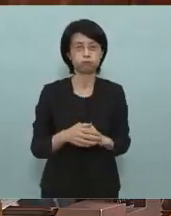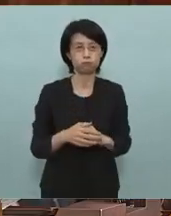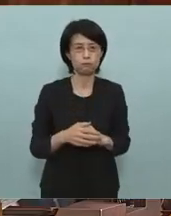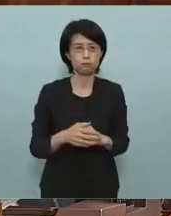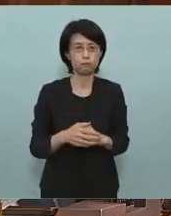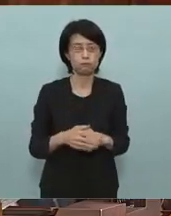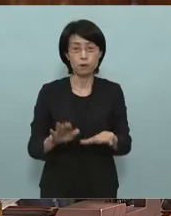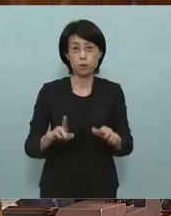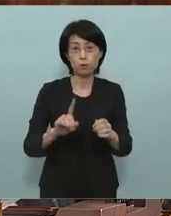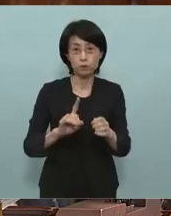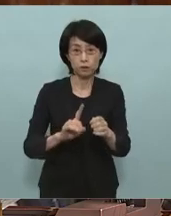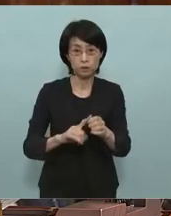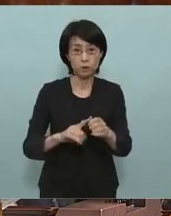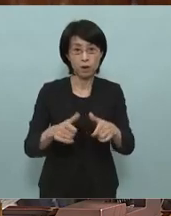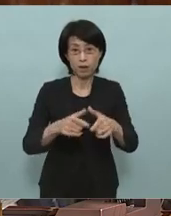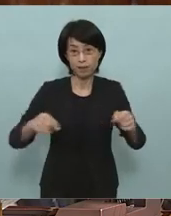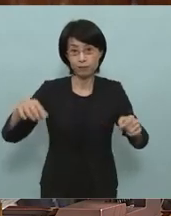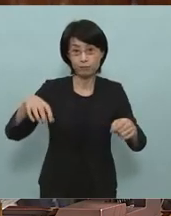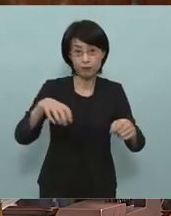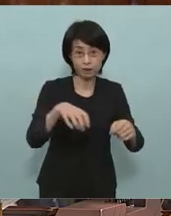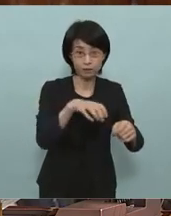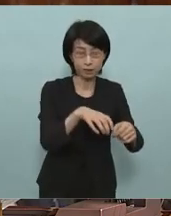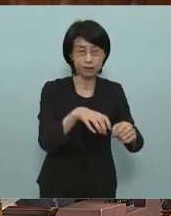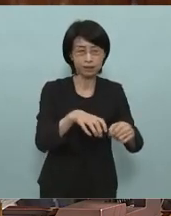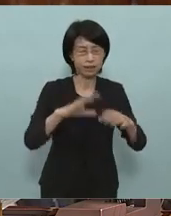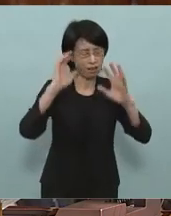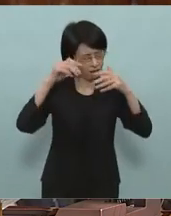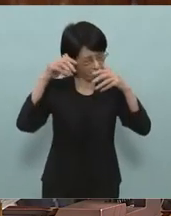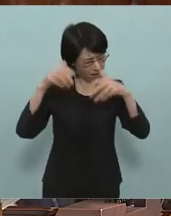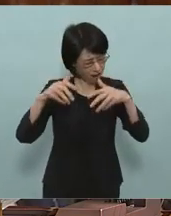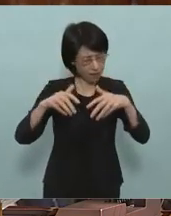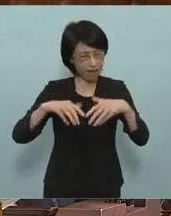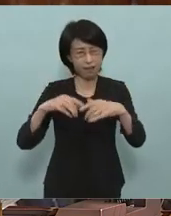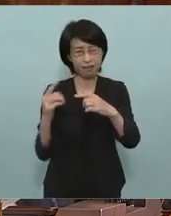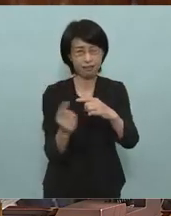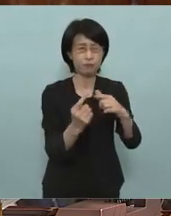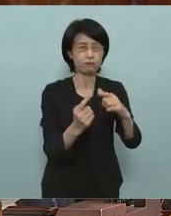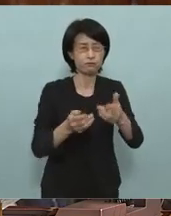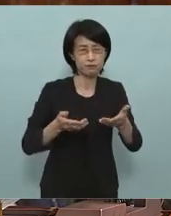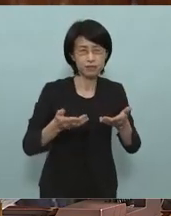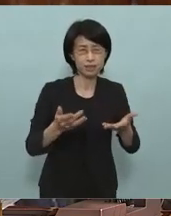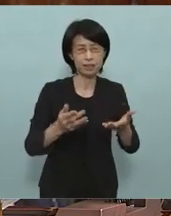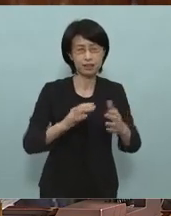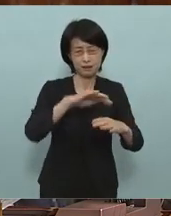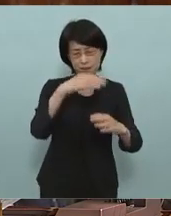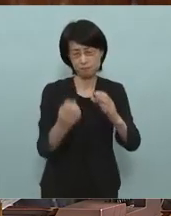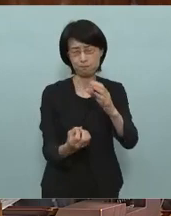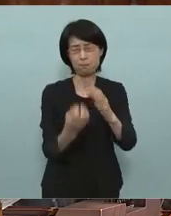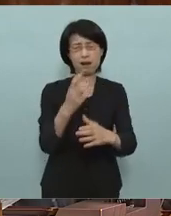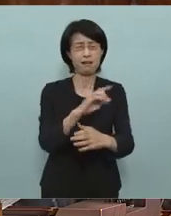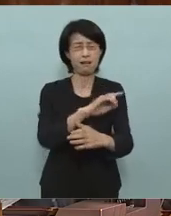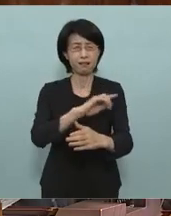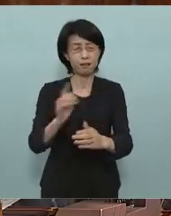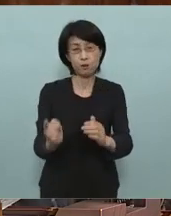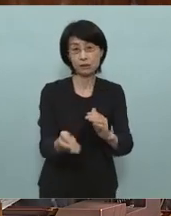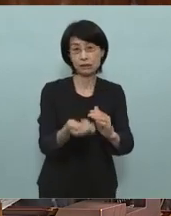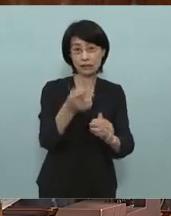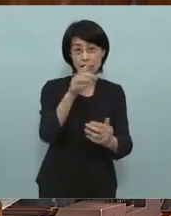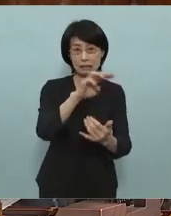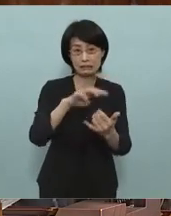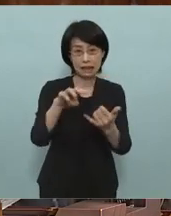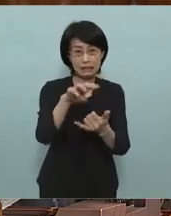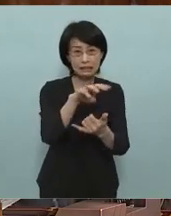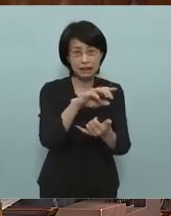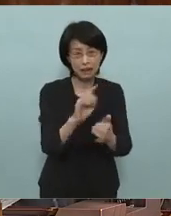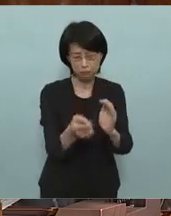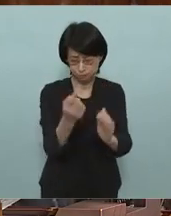今年も全国各地で大雨台風地震噴火などの自然災害が相次ぎまし